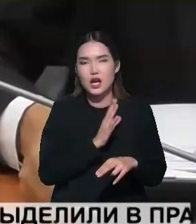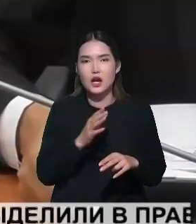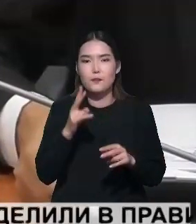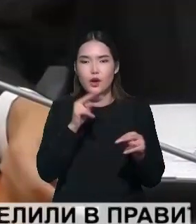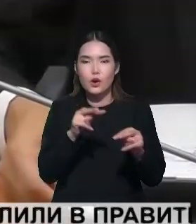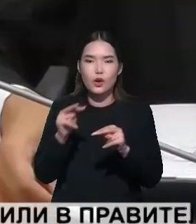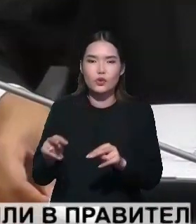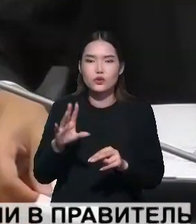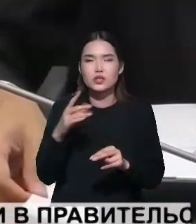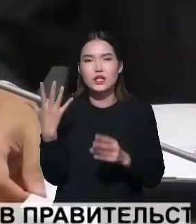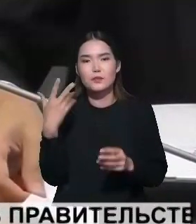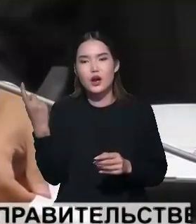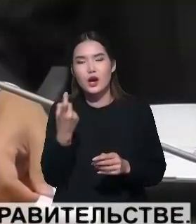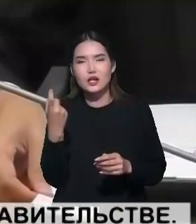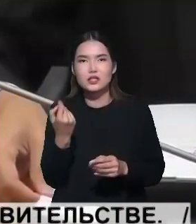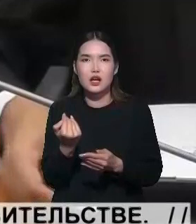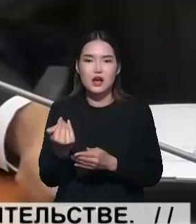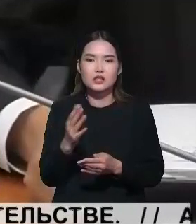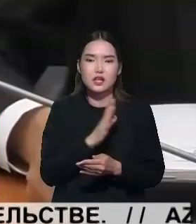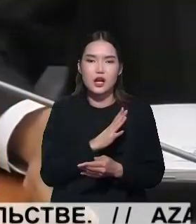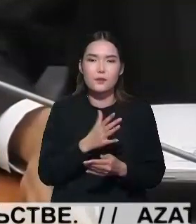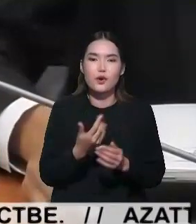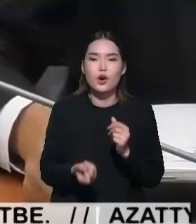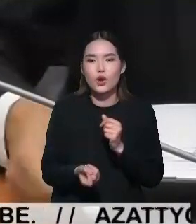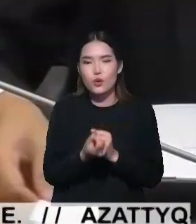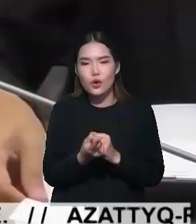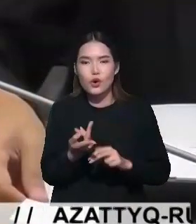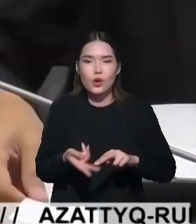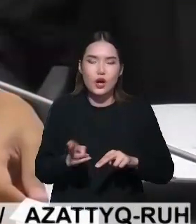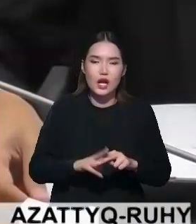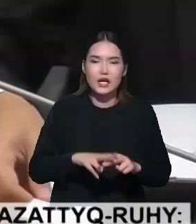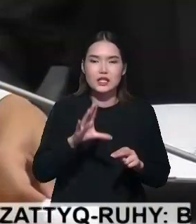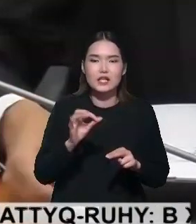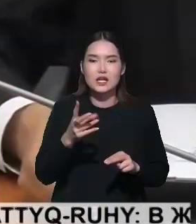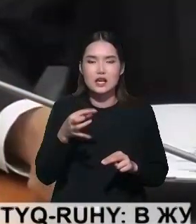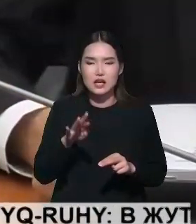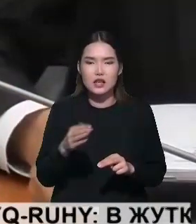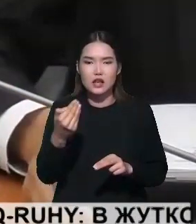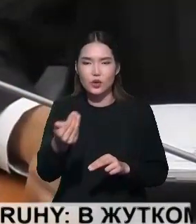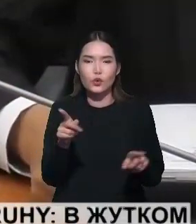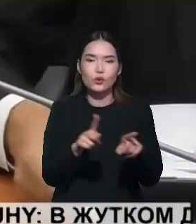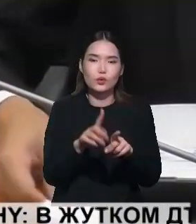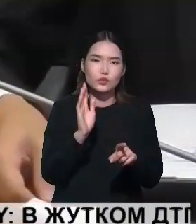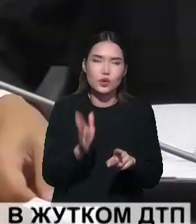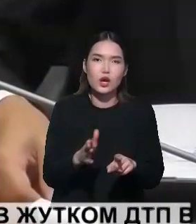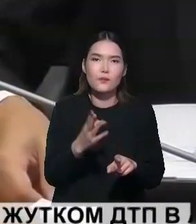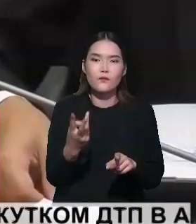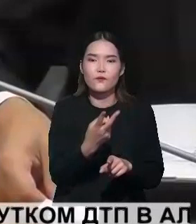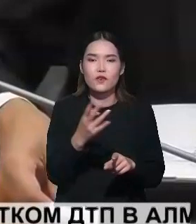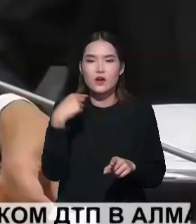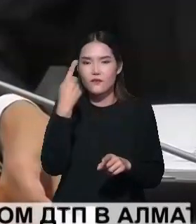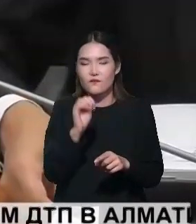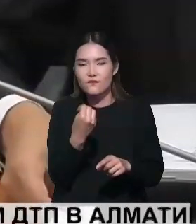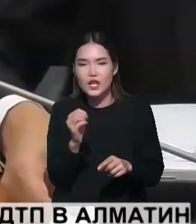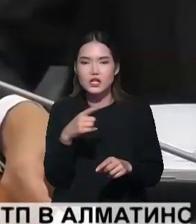контролем рыбохозяйственных водоемов. На сегодня при штатной численности 340 единиц инспекторов физически